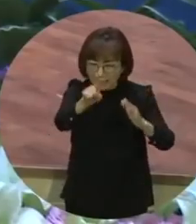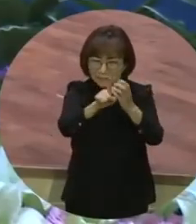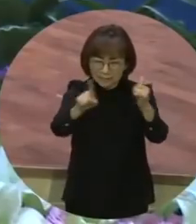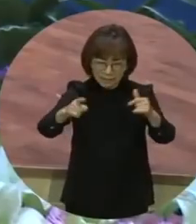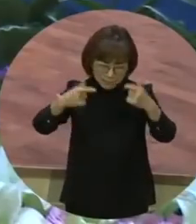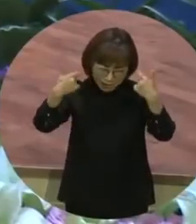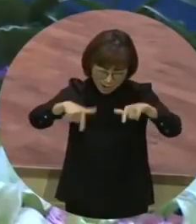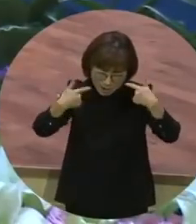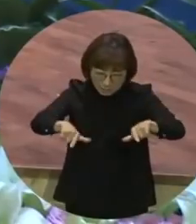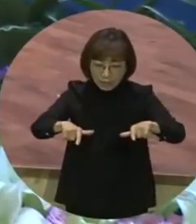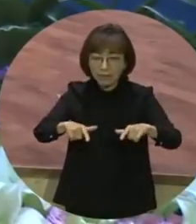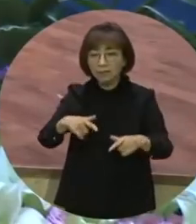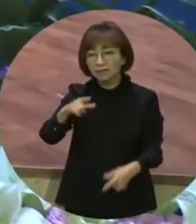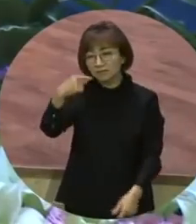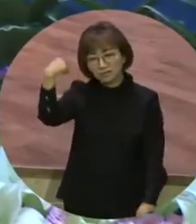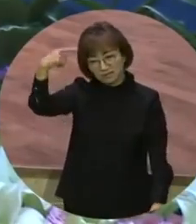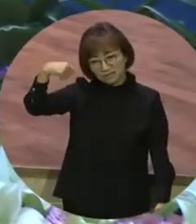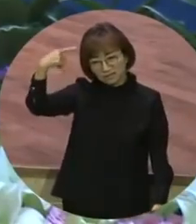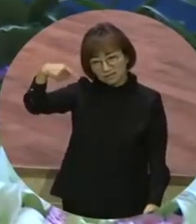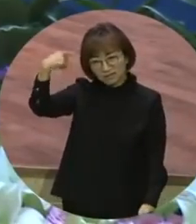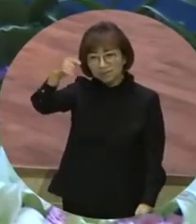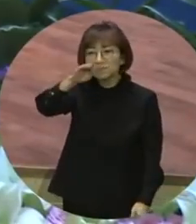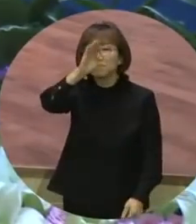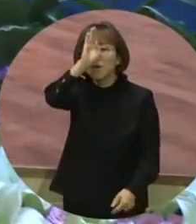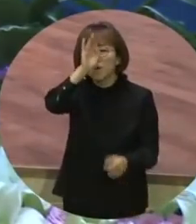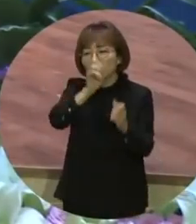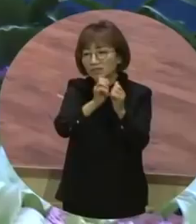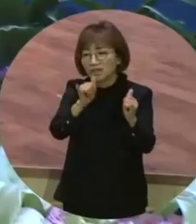한 집에 두 명 이상 정신병자들.